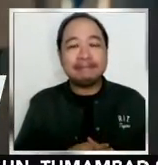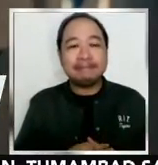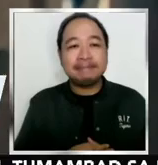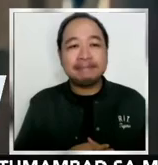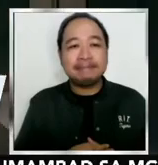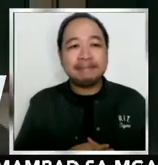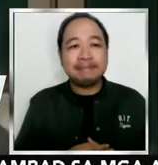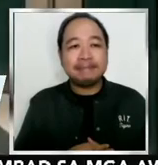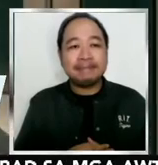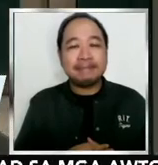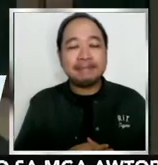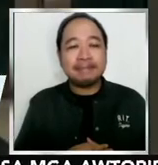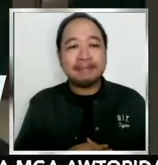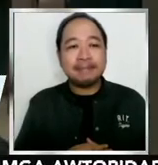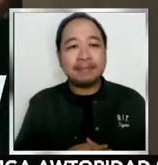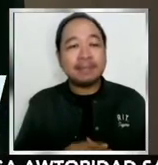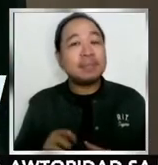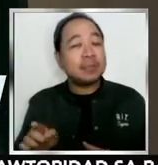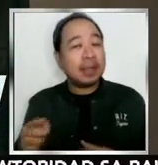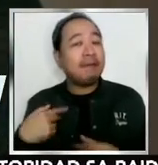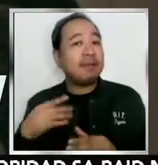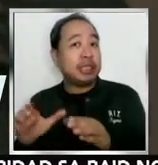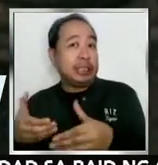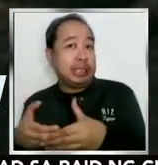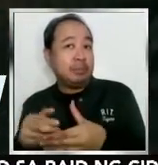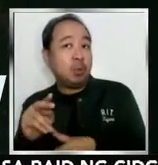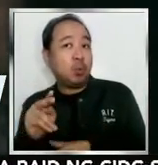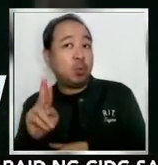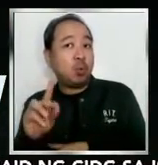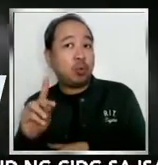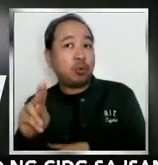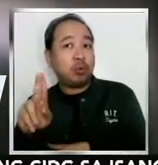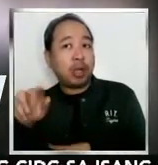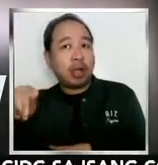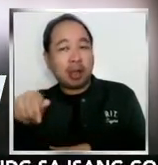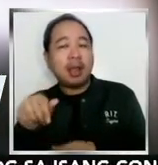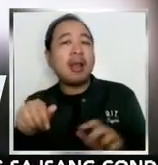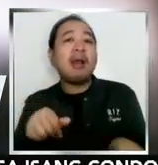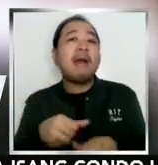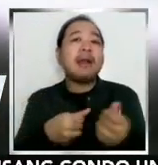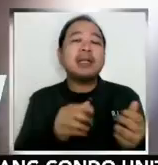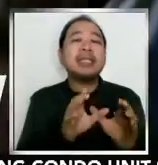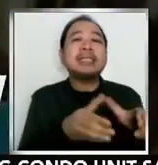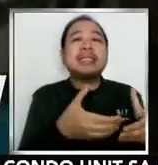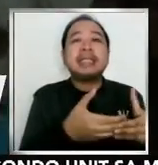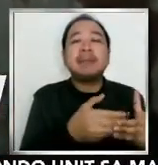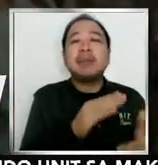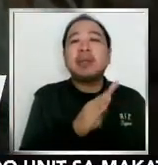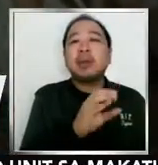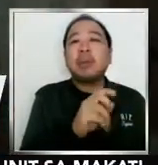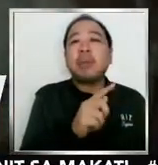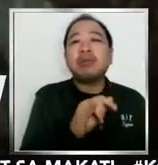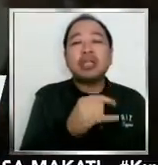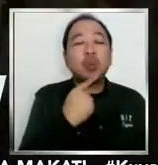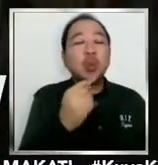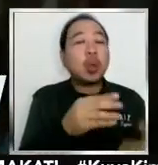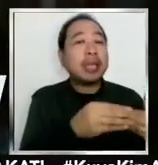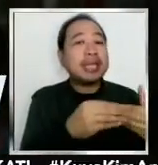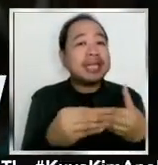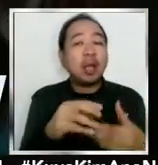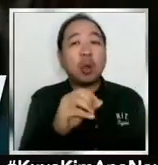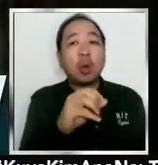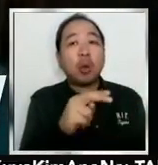Kung may Team Orduha, di rin siyempre nagpahuli ang Team Bounty Hunters sa pangunguna ni Onyx, Vin Abrenica na ng Harana.